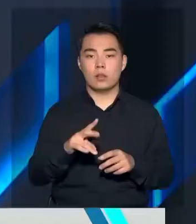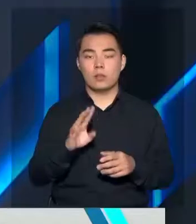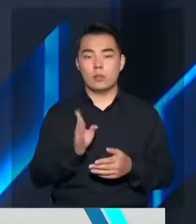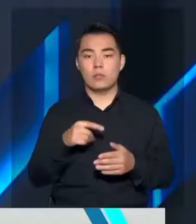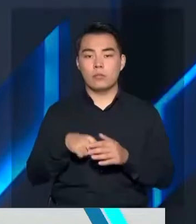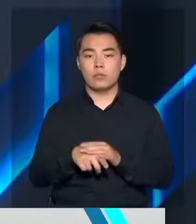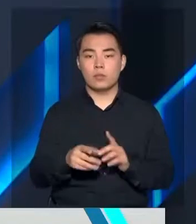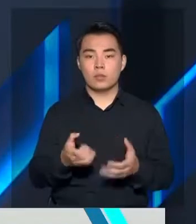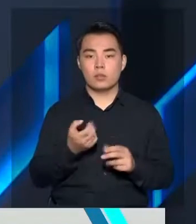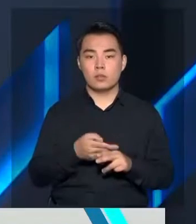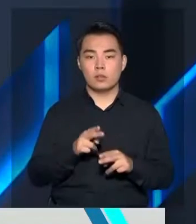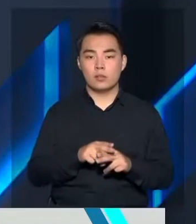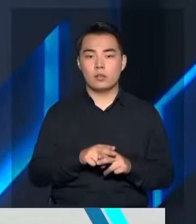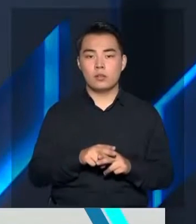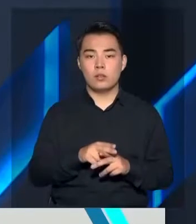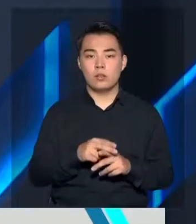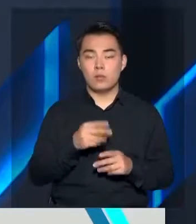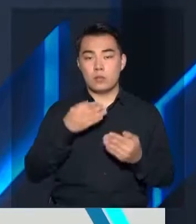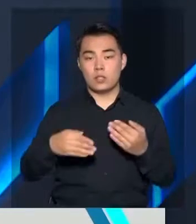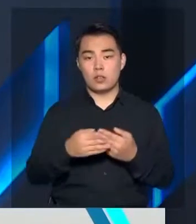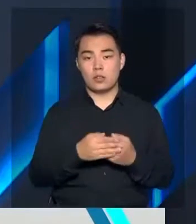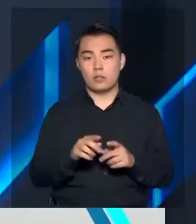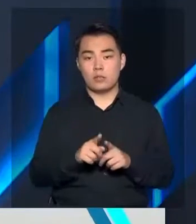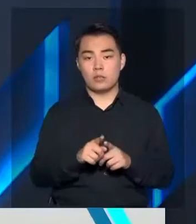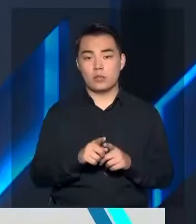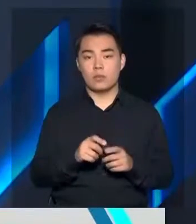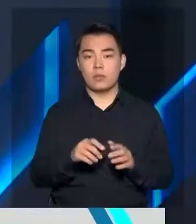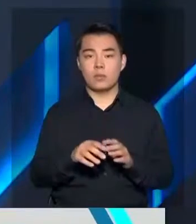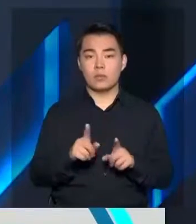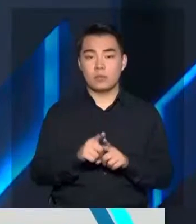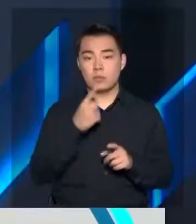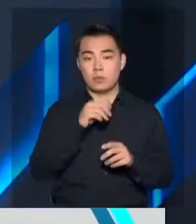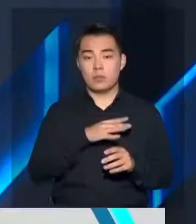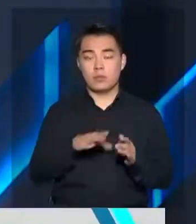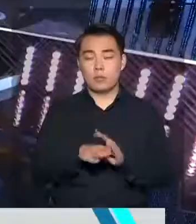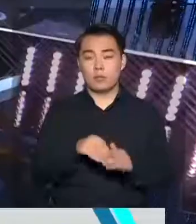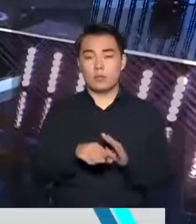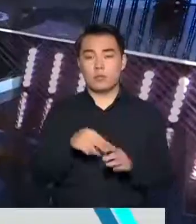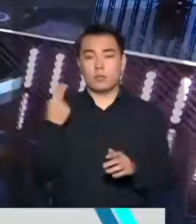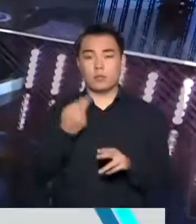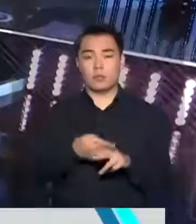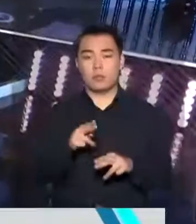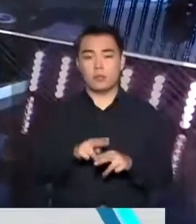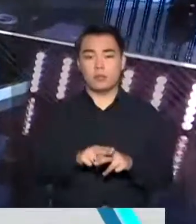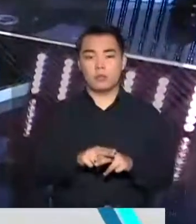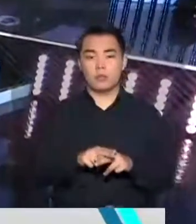тарапынан жүргізіледі. Енді жақында болған сайлаудың алдындағы мемлекет басшысының сайлау алды